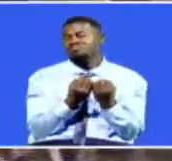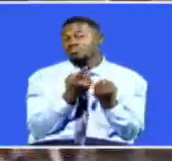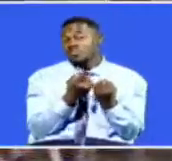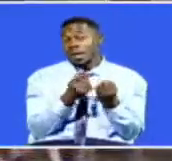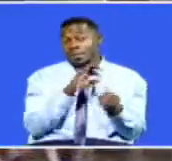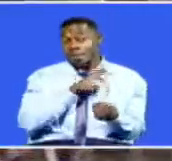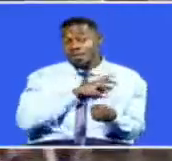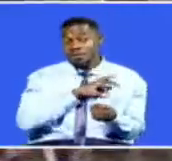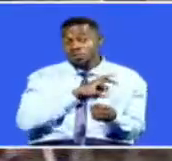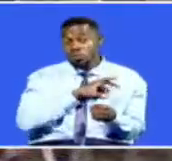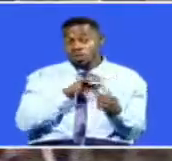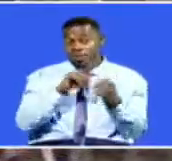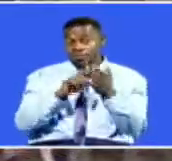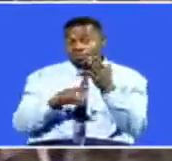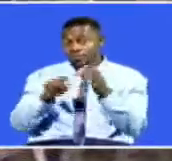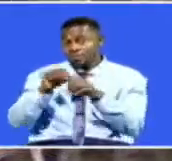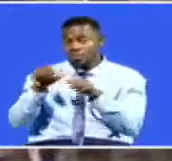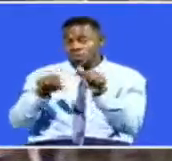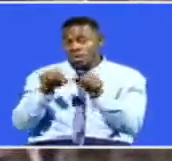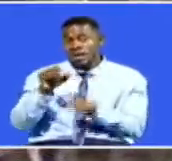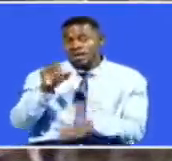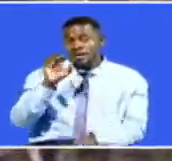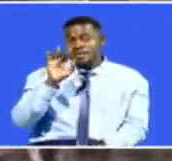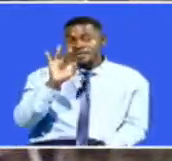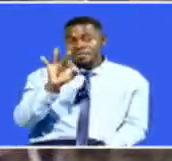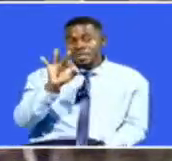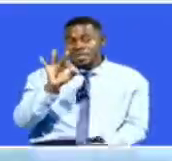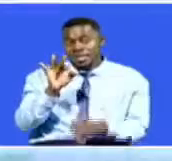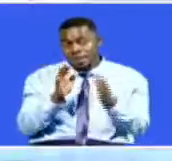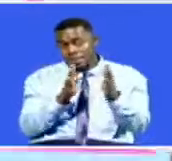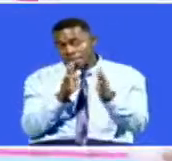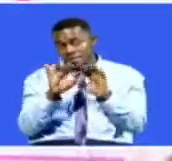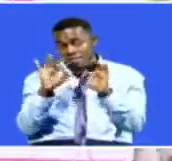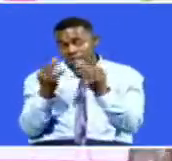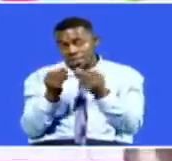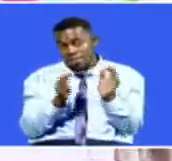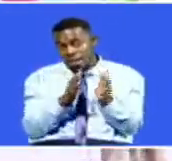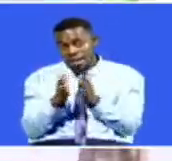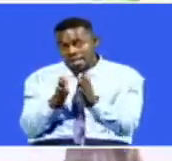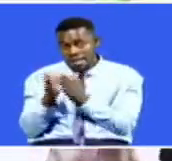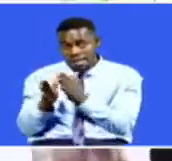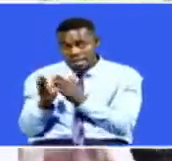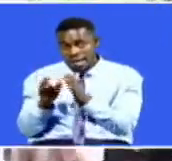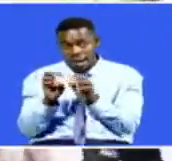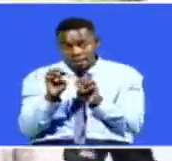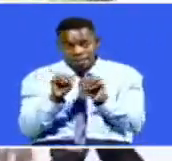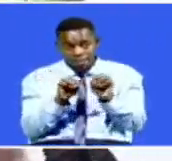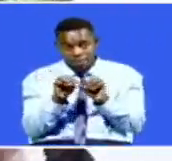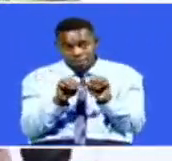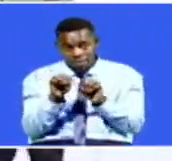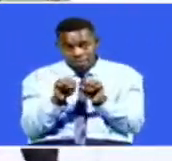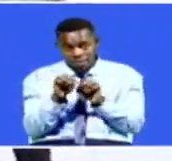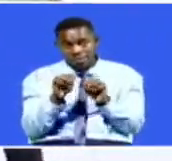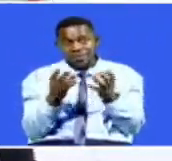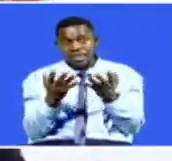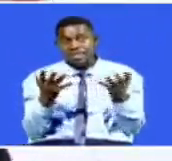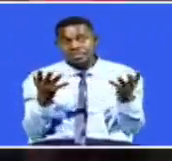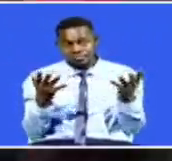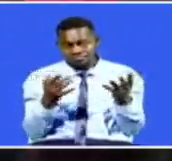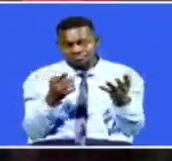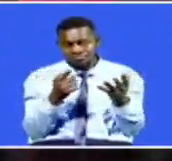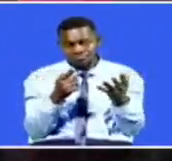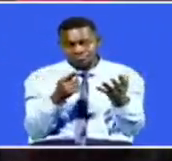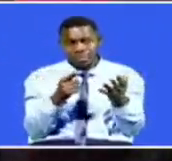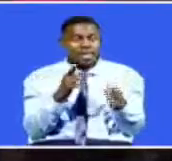mama wajawazito katika hospitali ya Kanyakine katika jitihada za kuimarisha afya ya uzazi. Akizungumza wakati wa kambi hiyo